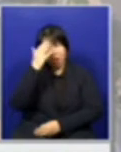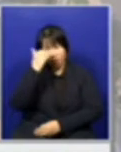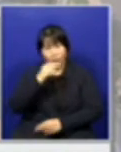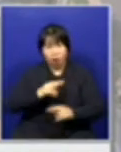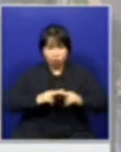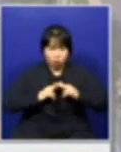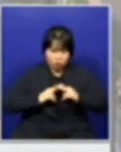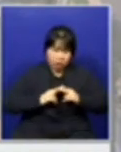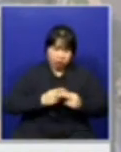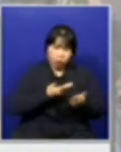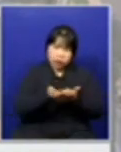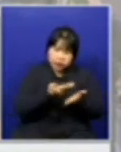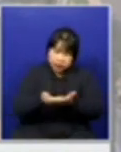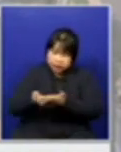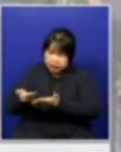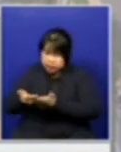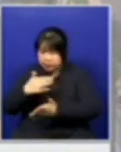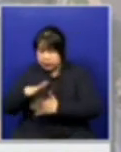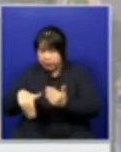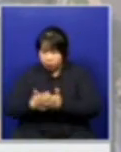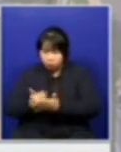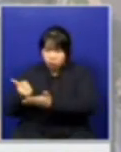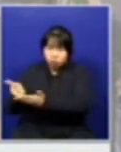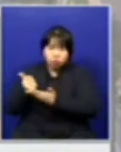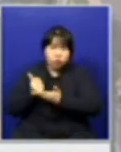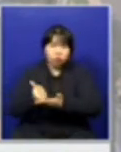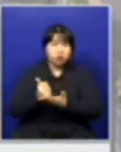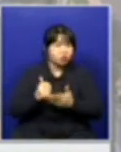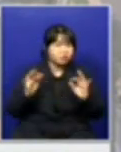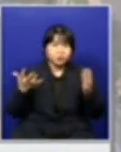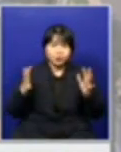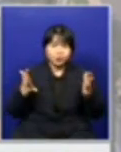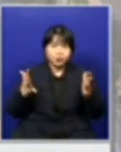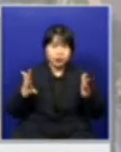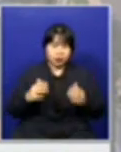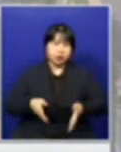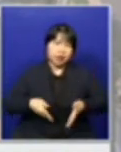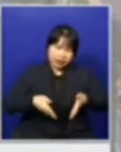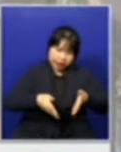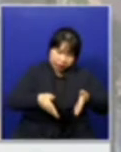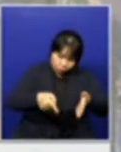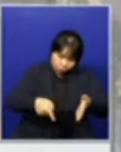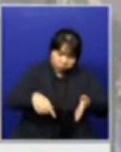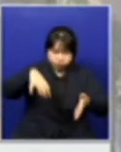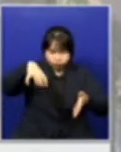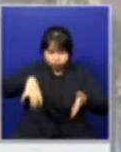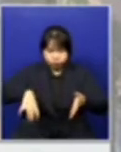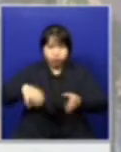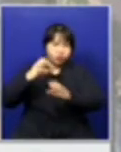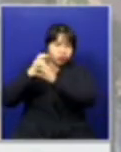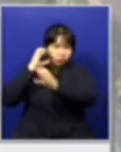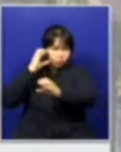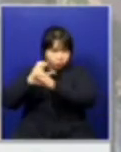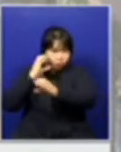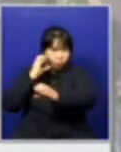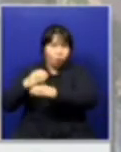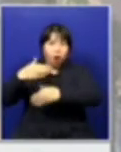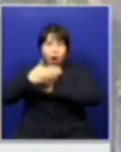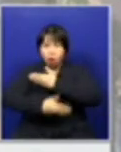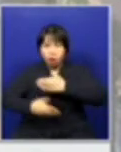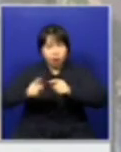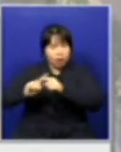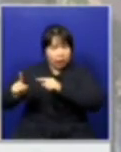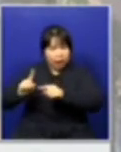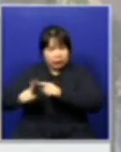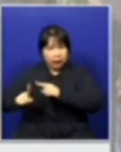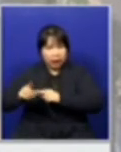เองการอาศัยพึ่งพากันจะลำบากมากเพราะนั้นถนนทุกสายสถานีขนส่งรถทัวร์รถอะไรเต็มไปหมดเลยถ้ายอยกัน